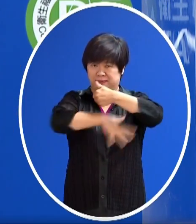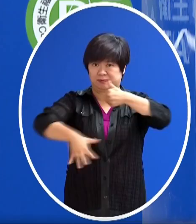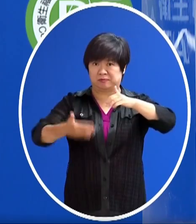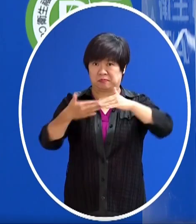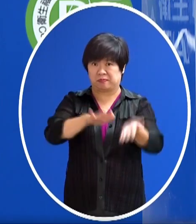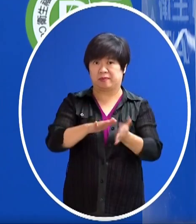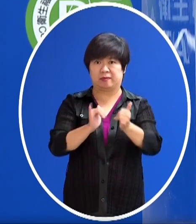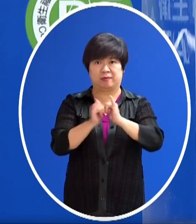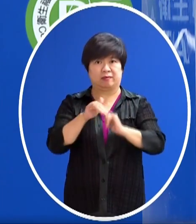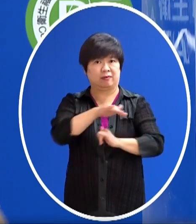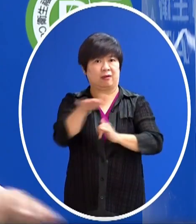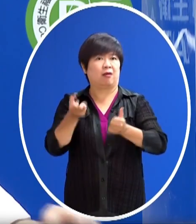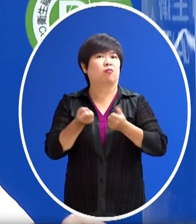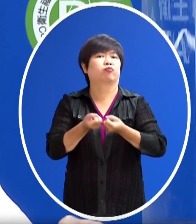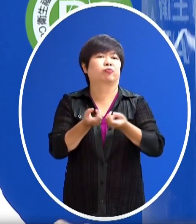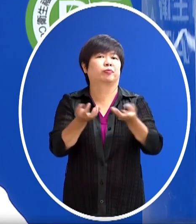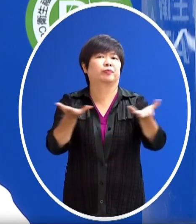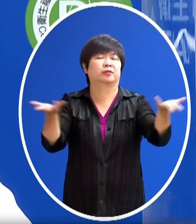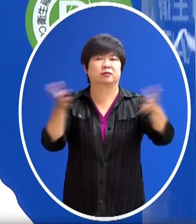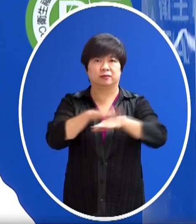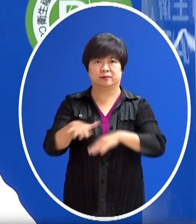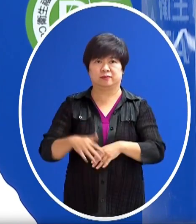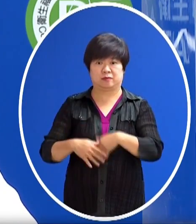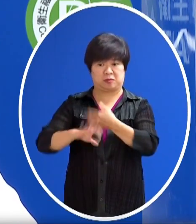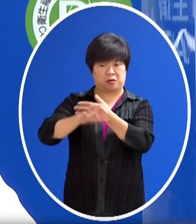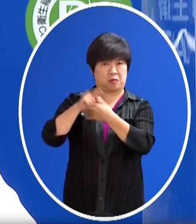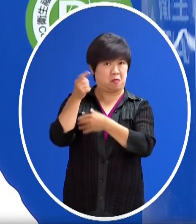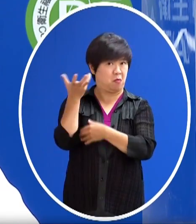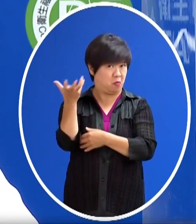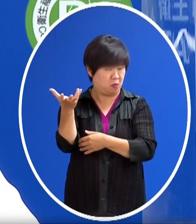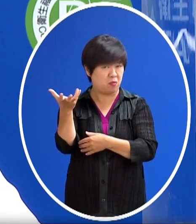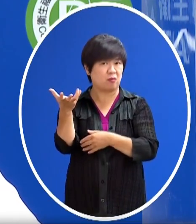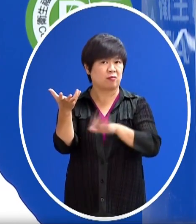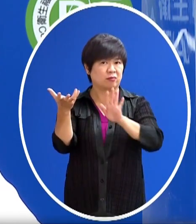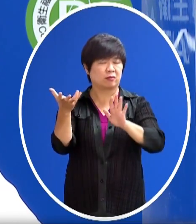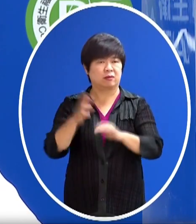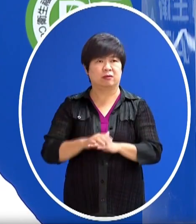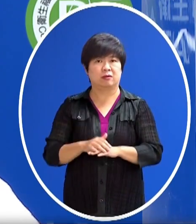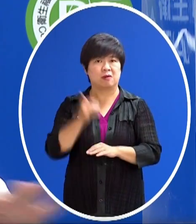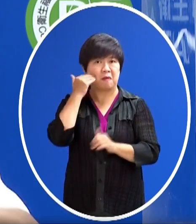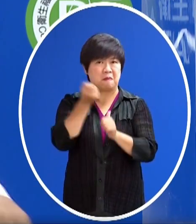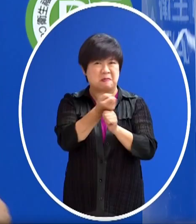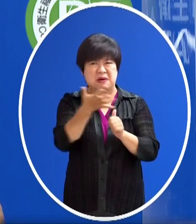就开始了。然后国外所有大量的盛行率的